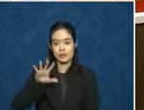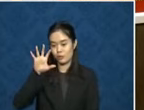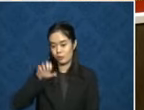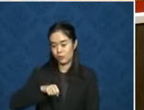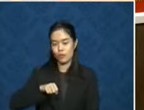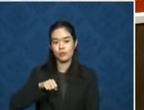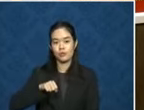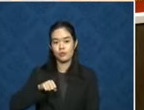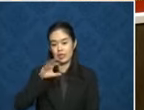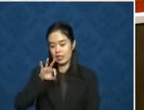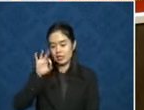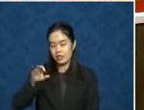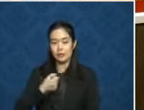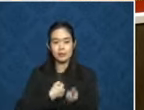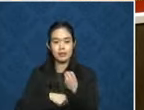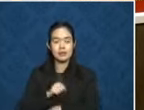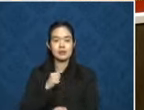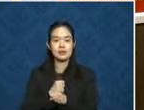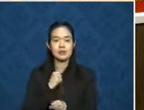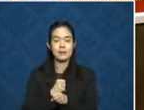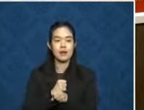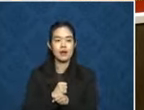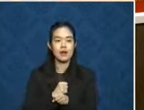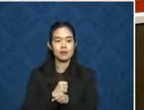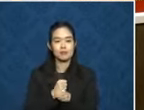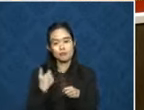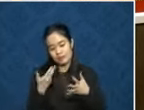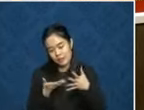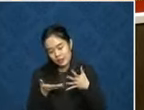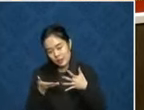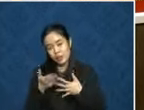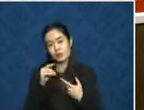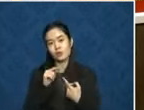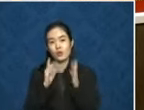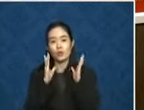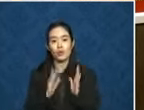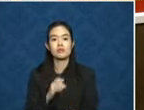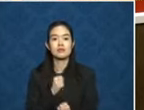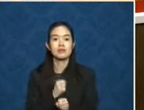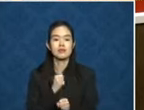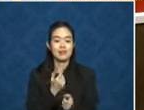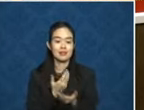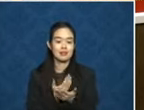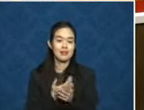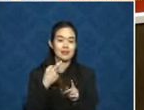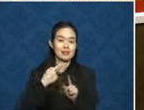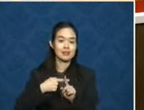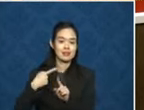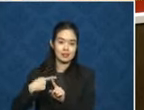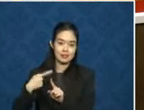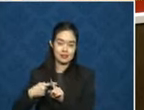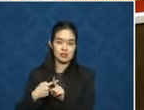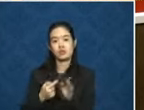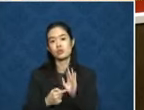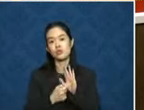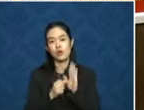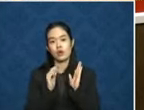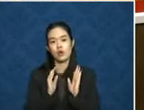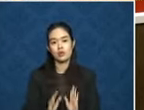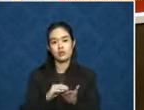าจจะมีผลกระทบต่อตำแหน่งงานในระดับที่สูงแน่นอนนะครับโดยเฉพาะมนุษย์เงินเดือนนักคณิตศาสตร์แพทย์นะครับหรือว่า